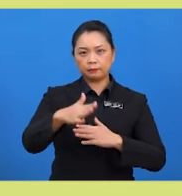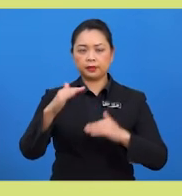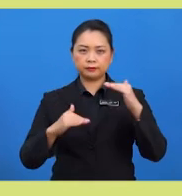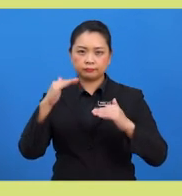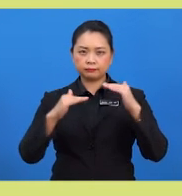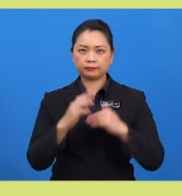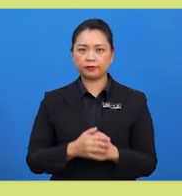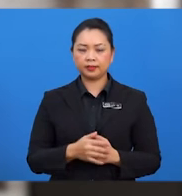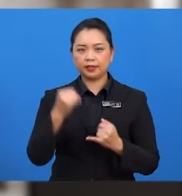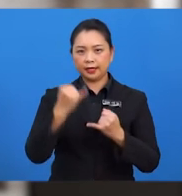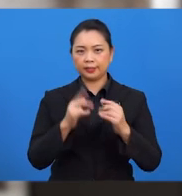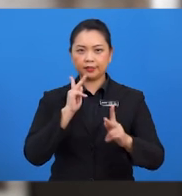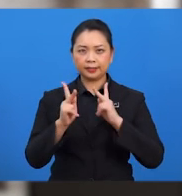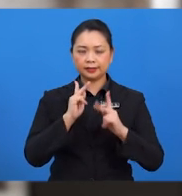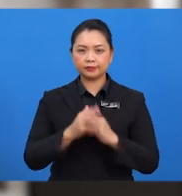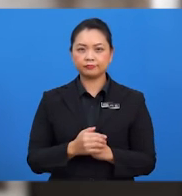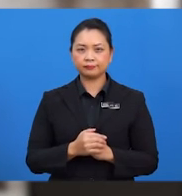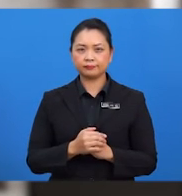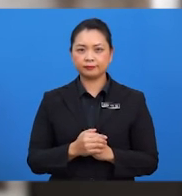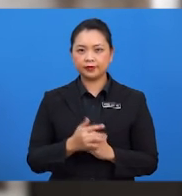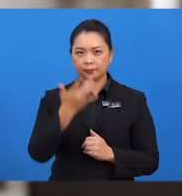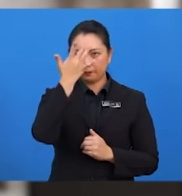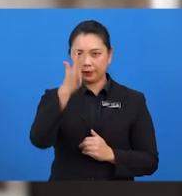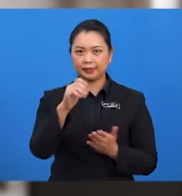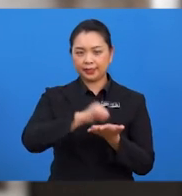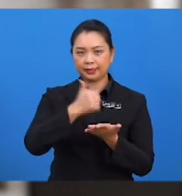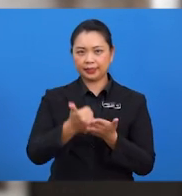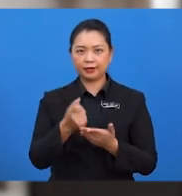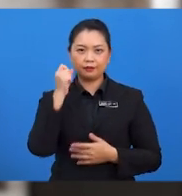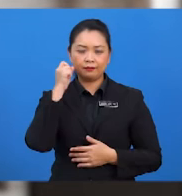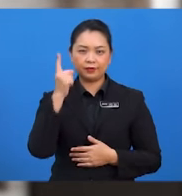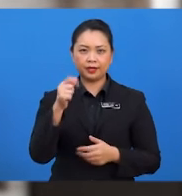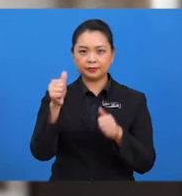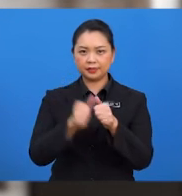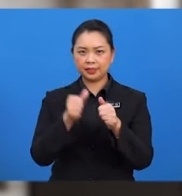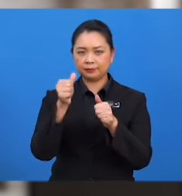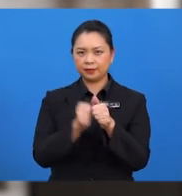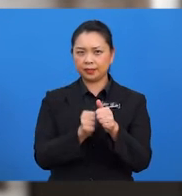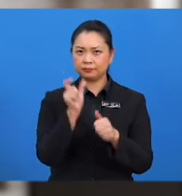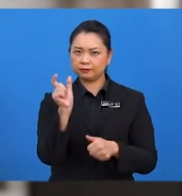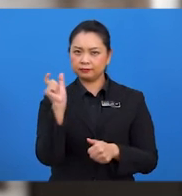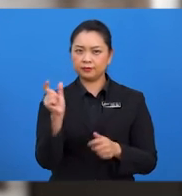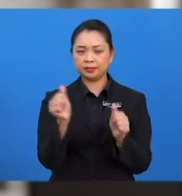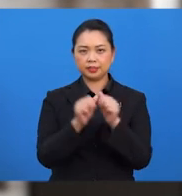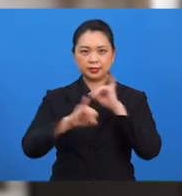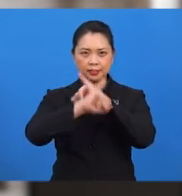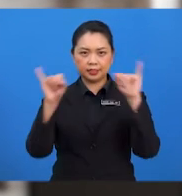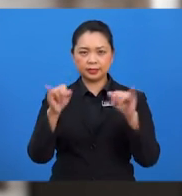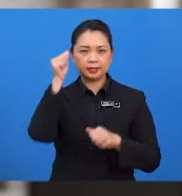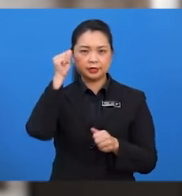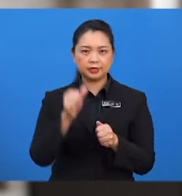tarikh imbangan. Akhir kata, nak pandai akaun, fahamkan setiap konsepnya dengan